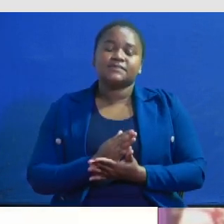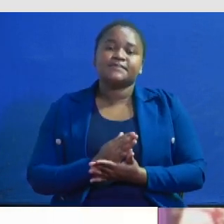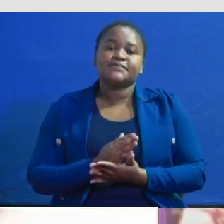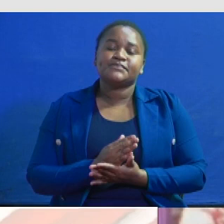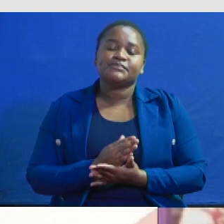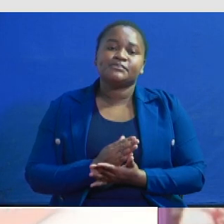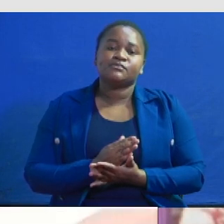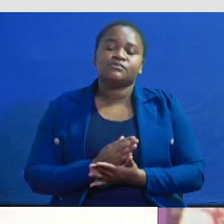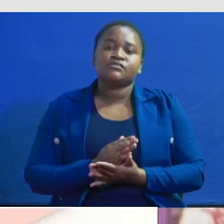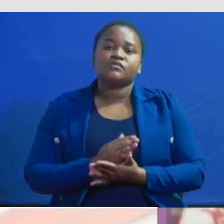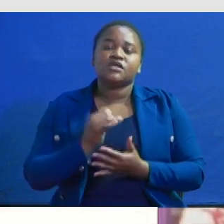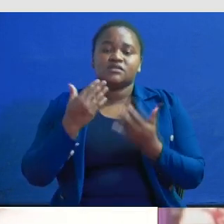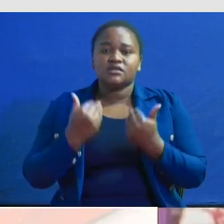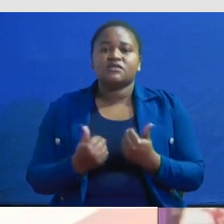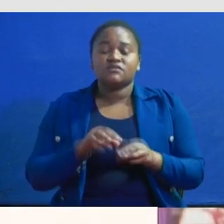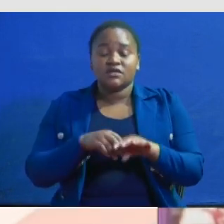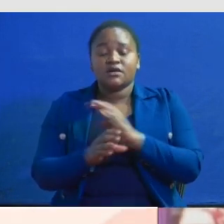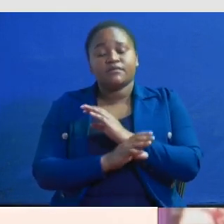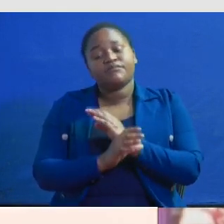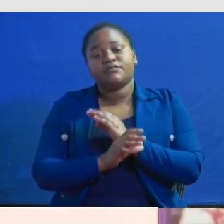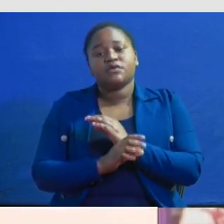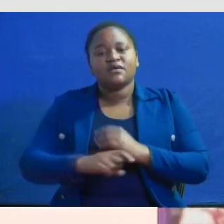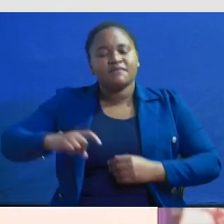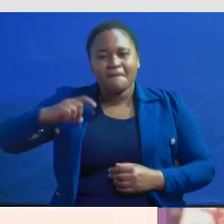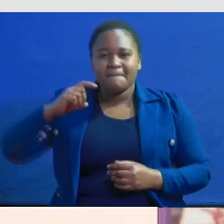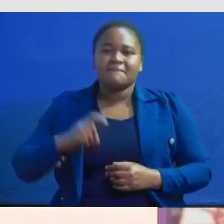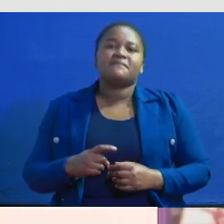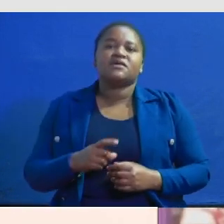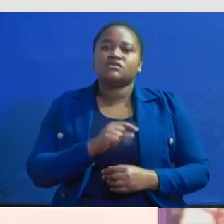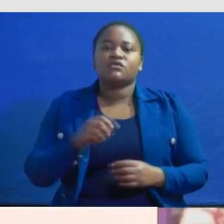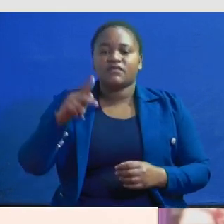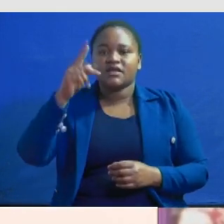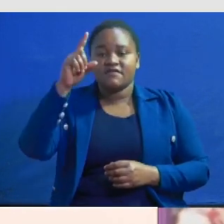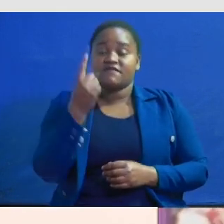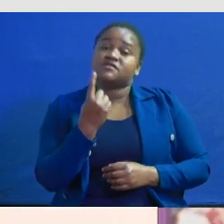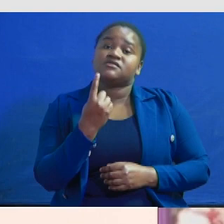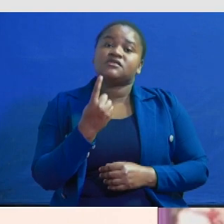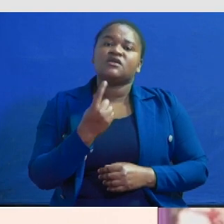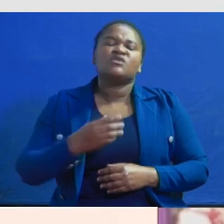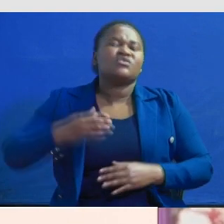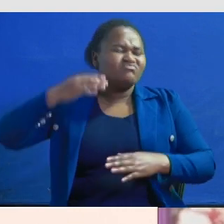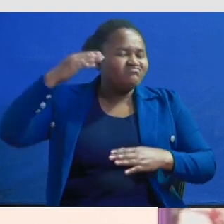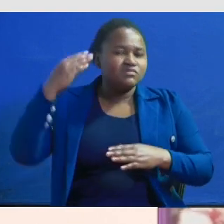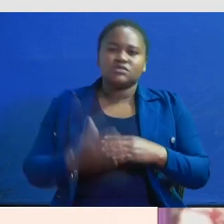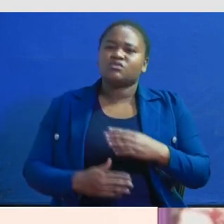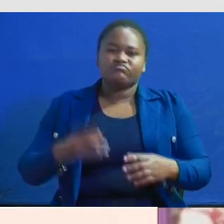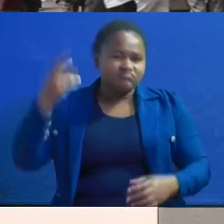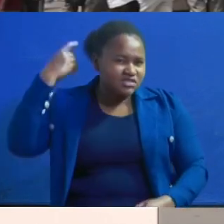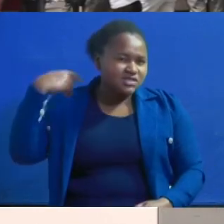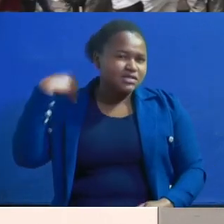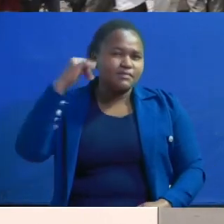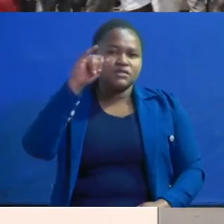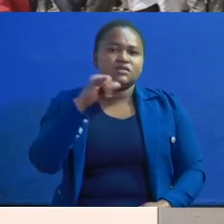human rights is still in the country, he should prevail on Kenya Kwanza waache kumsumbua Jimmy